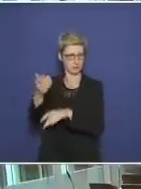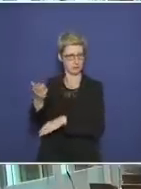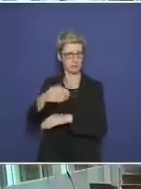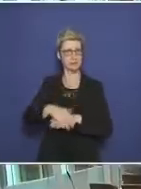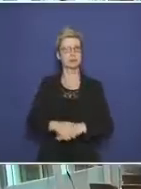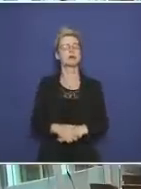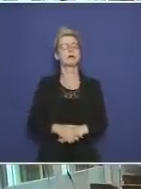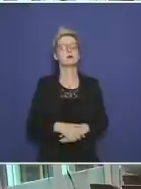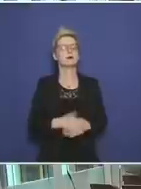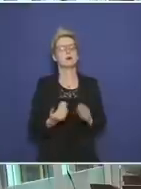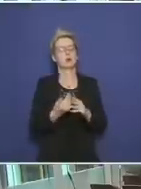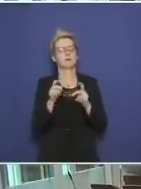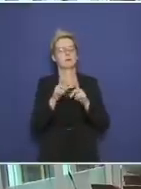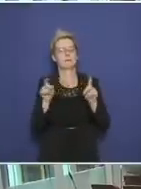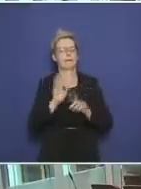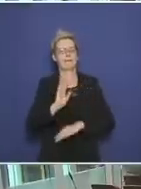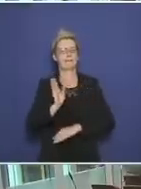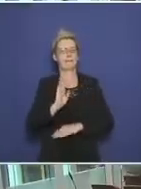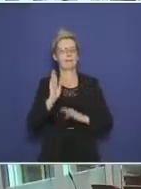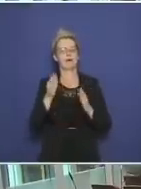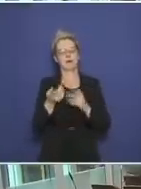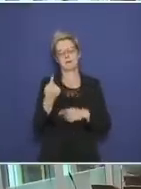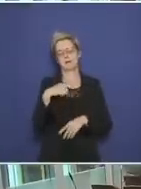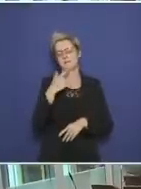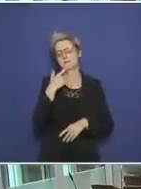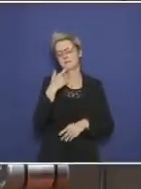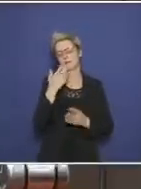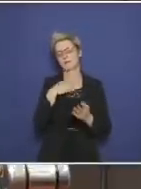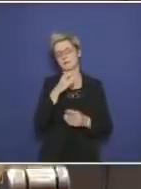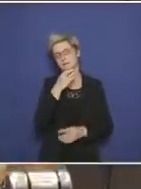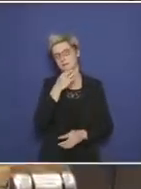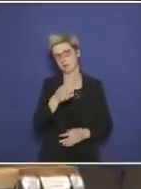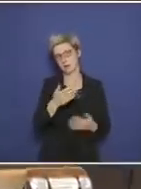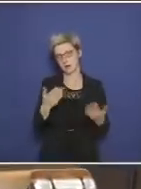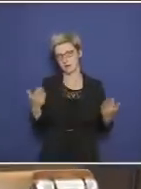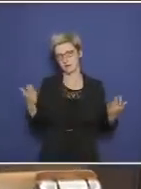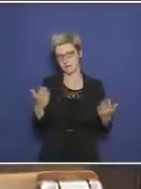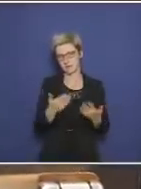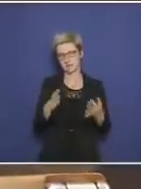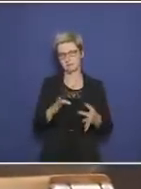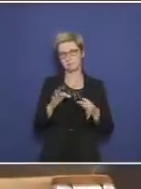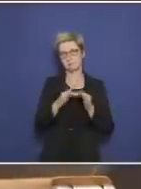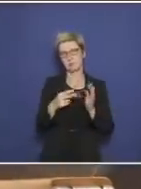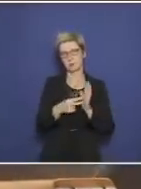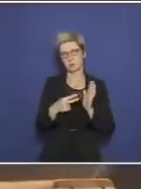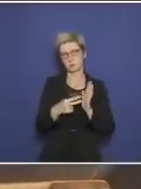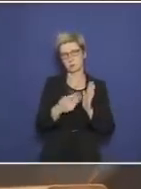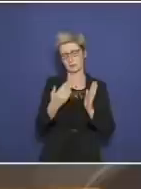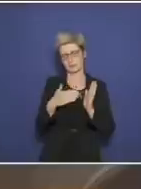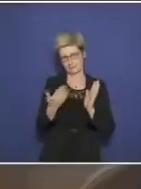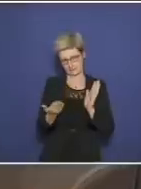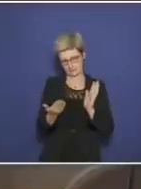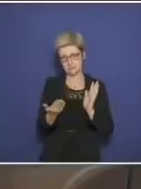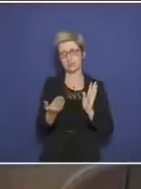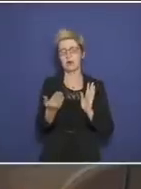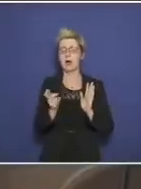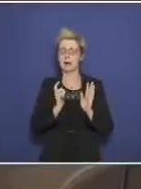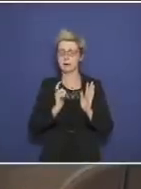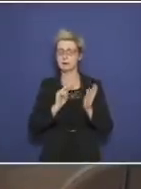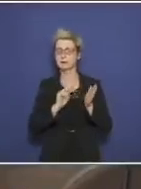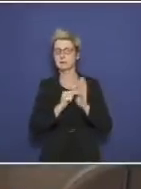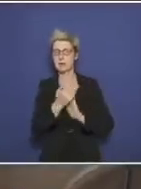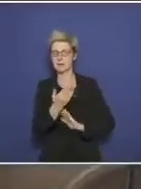so neu ist es nicht. Am Mittwoch habe ich die Frage gestellt, bezüglich Syrien gestellt, und da wollte